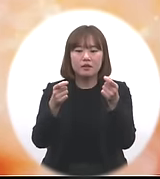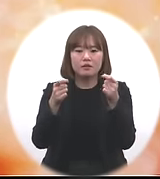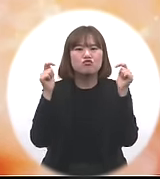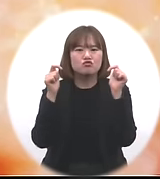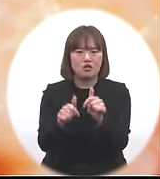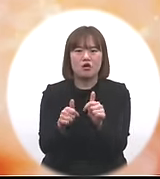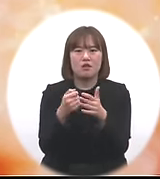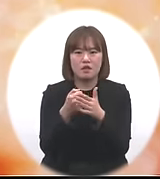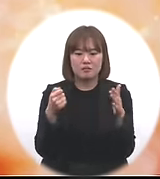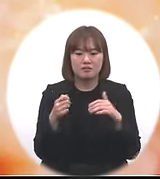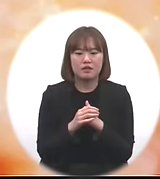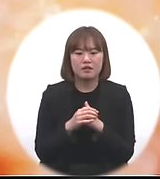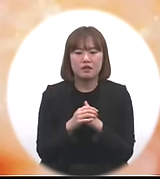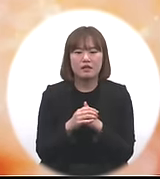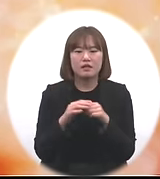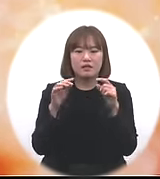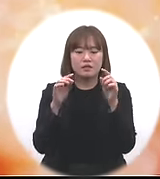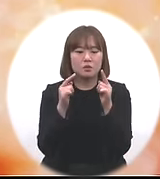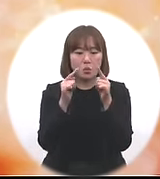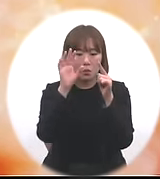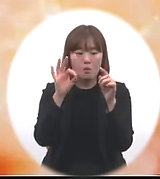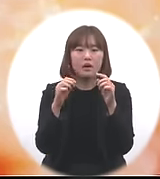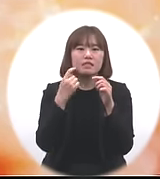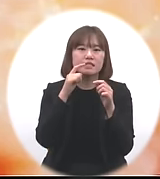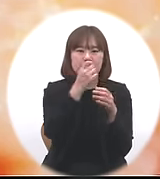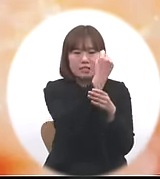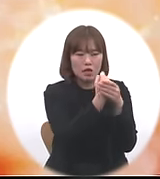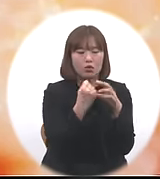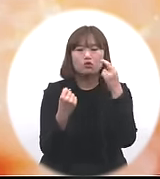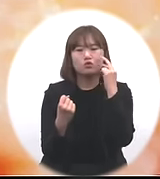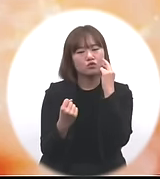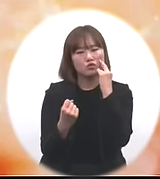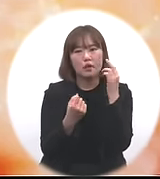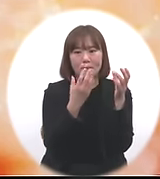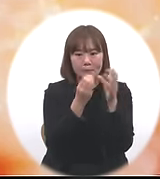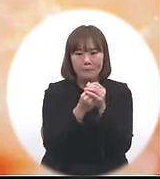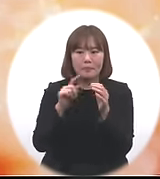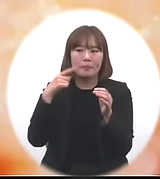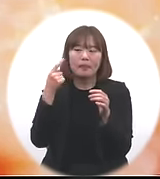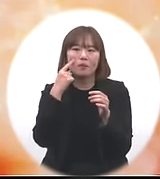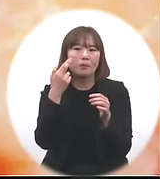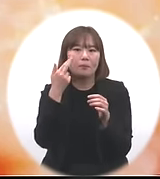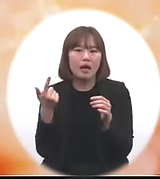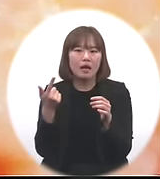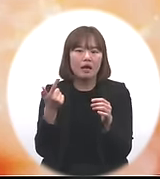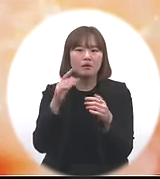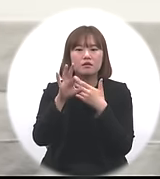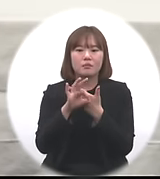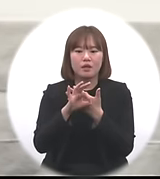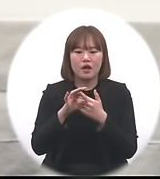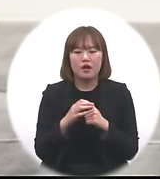자리가 줄어들어요. 저기 보시면 한쪽에는 은색으로 썩어서 두 개를 해놓고요. 반대쪽에는 그 이가 모두 빠져 없어졌어요.